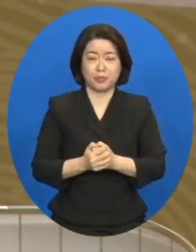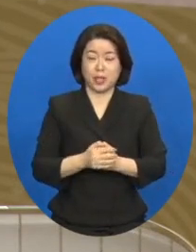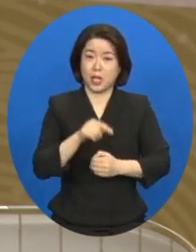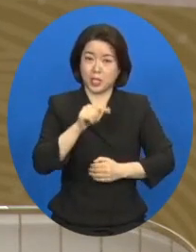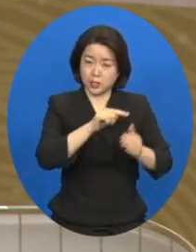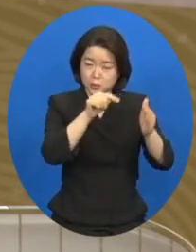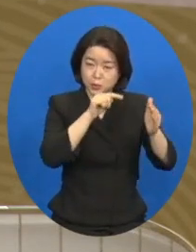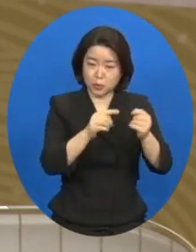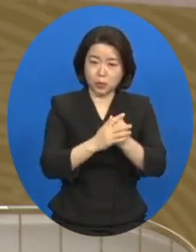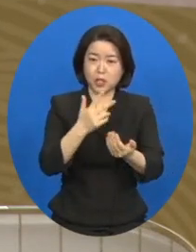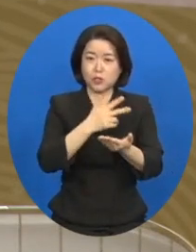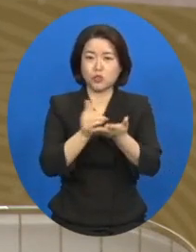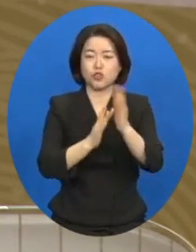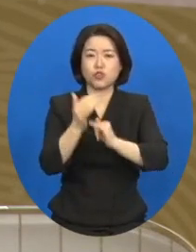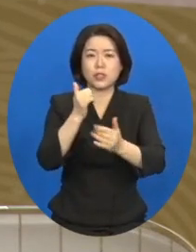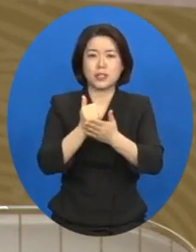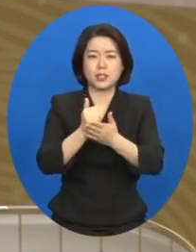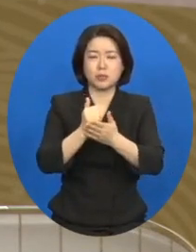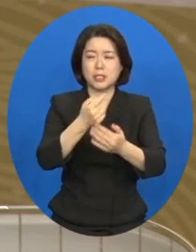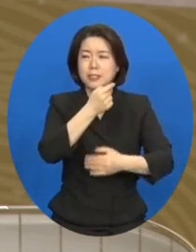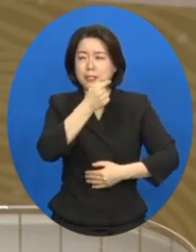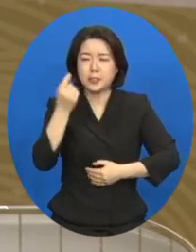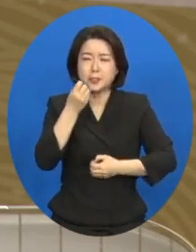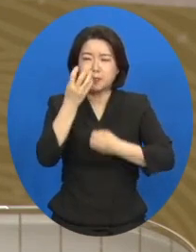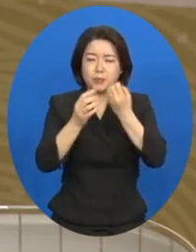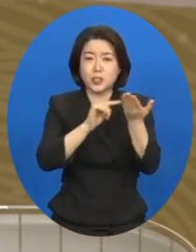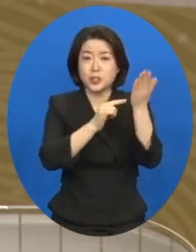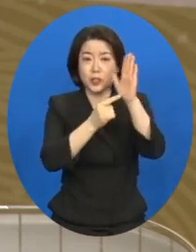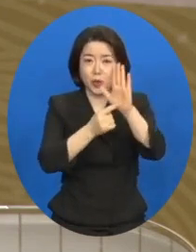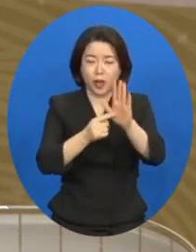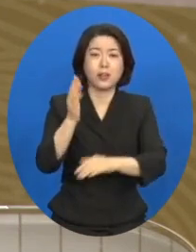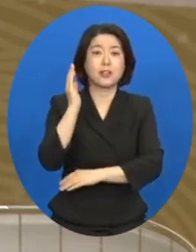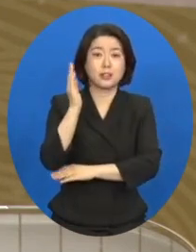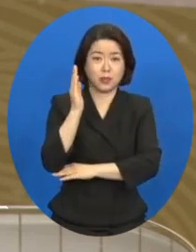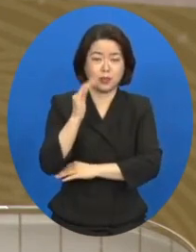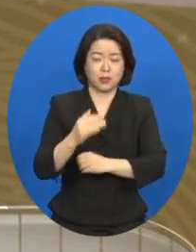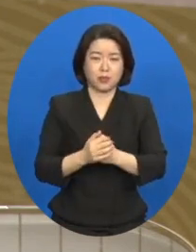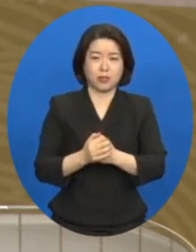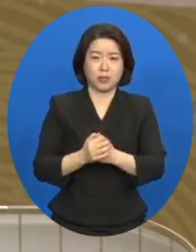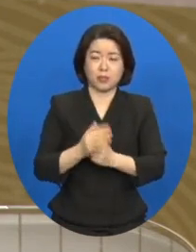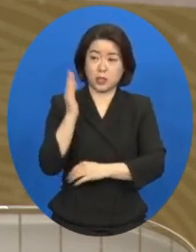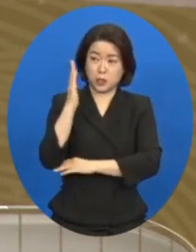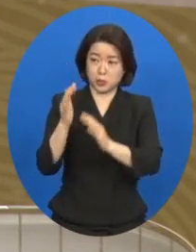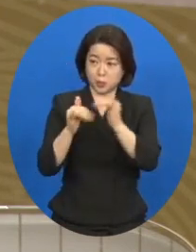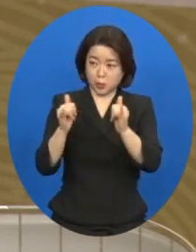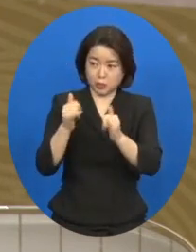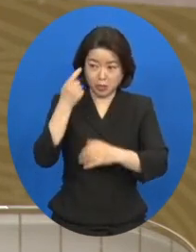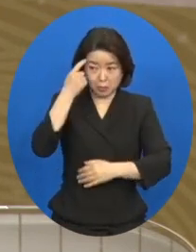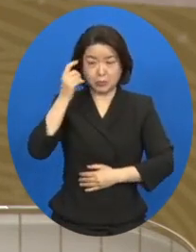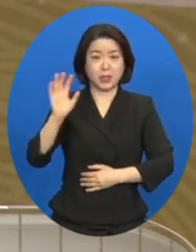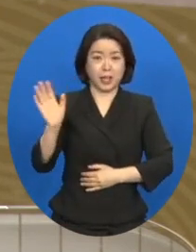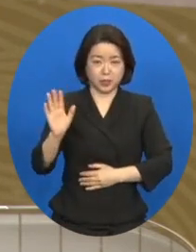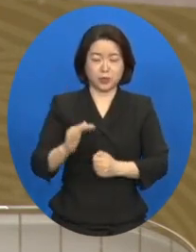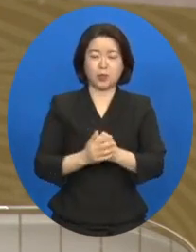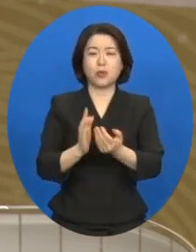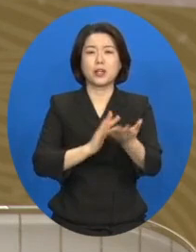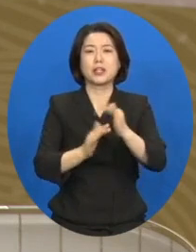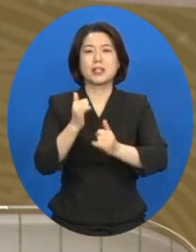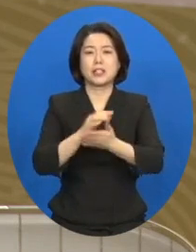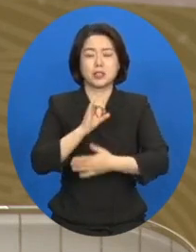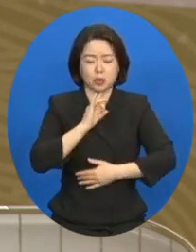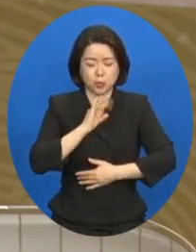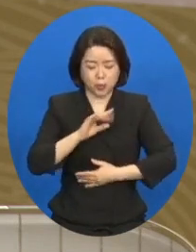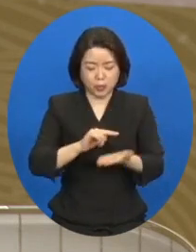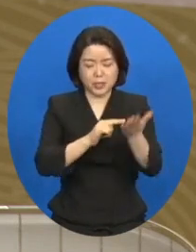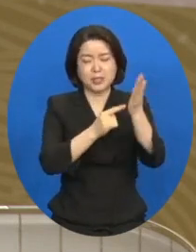예수님을 증거하는 성경이기 때문에 어떤 설교자가 의식이 되지 않고 예수님만 오롯이 드러날